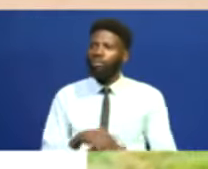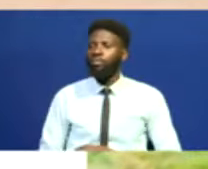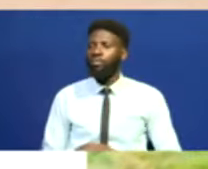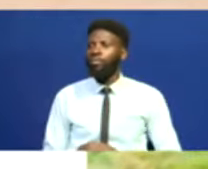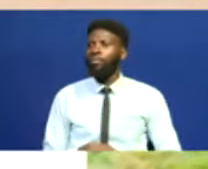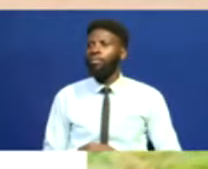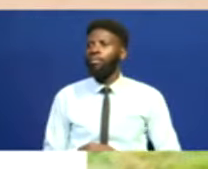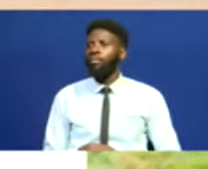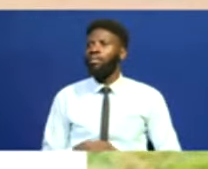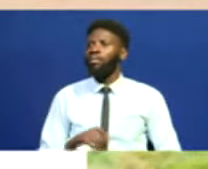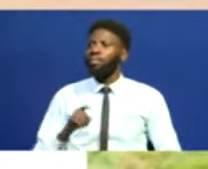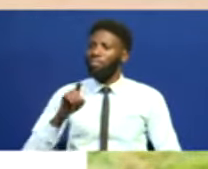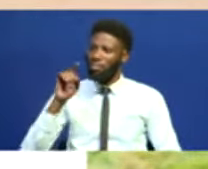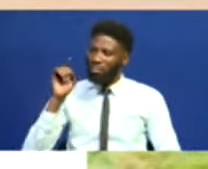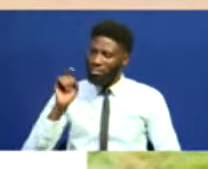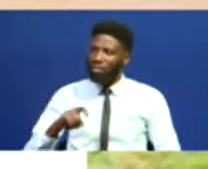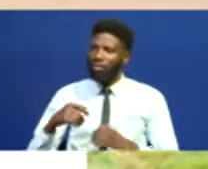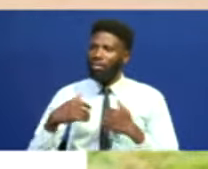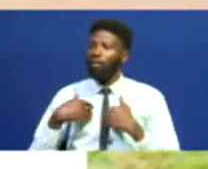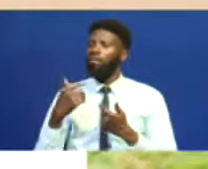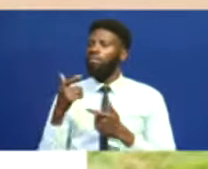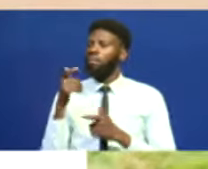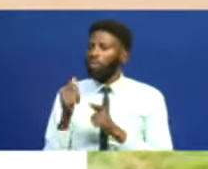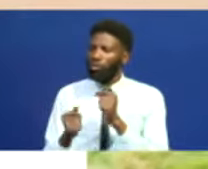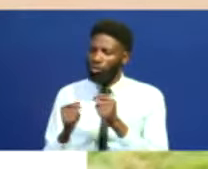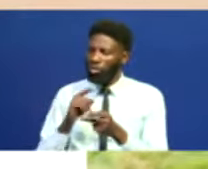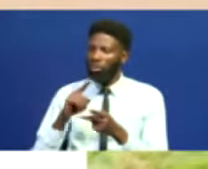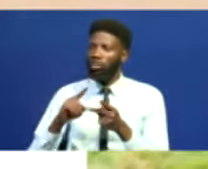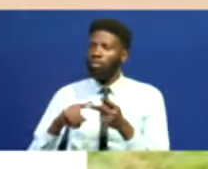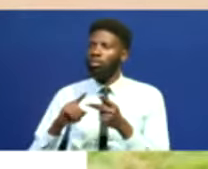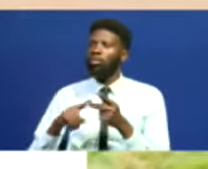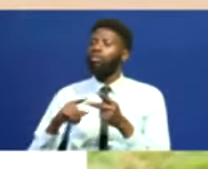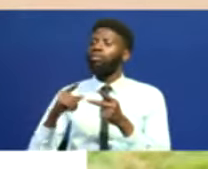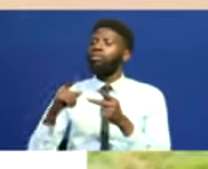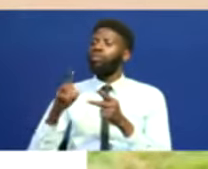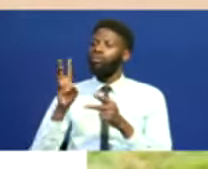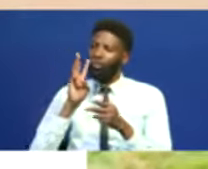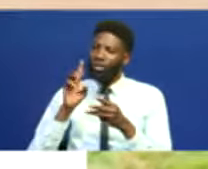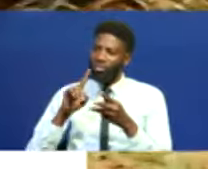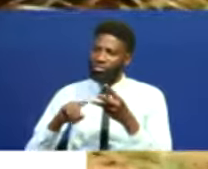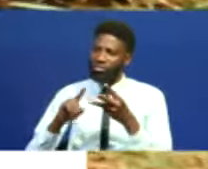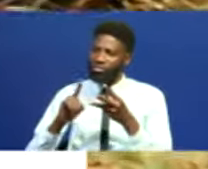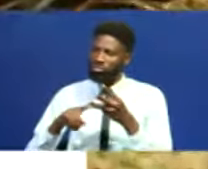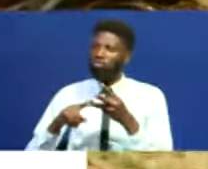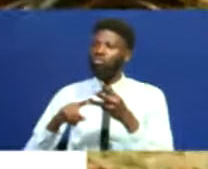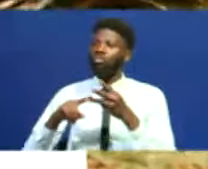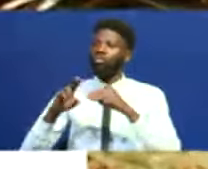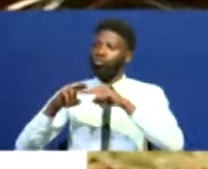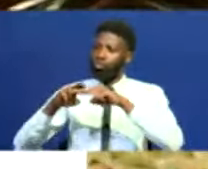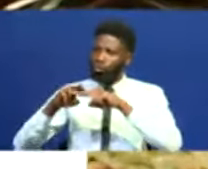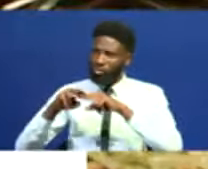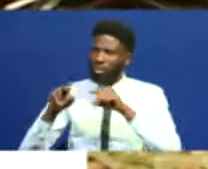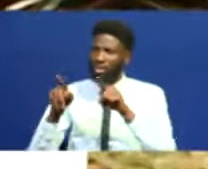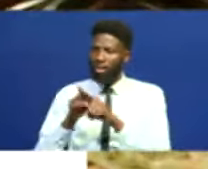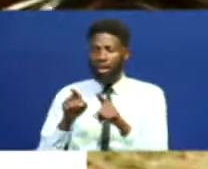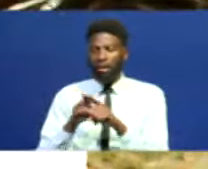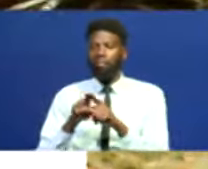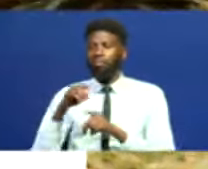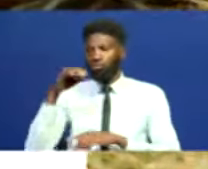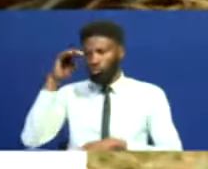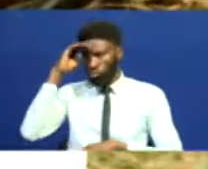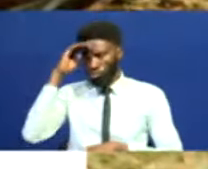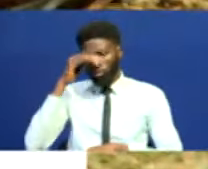maji, lazima wakuwe na maziwa, na wakuwe na chumvi, na tena wakuwe na pombe ya wao kujitakasa. Already tumezika watu kama